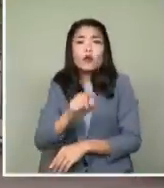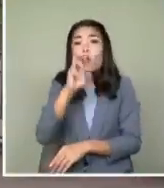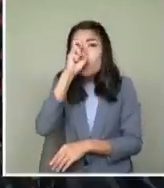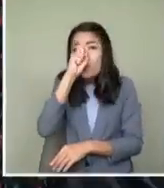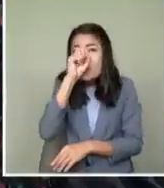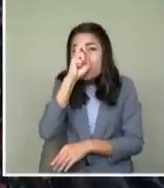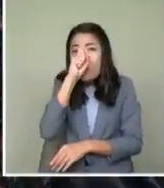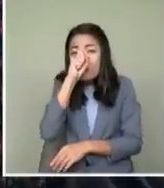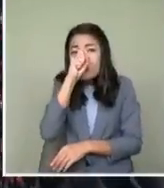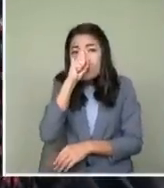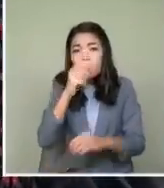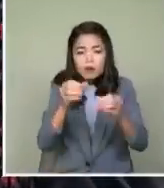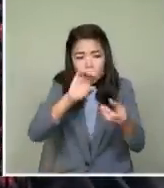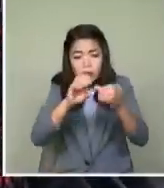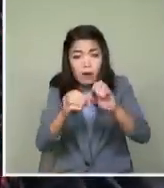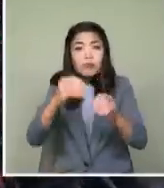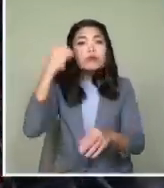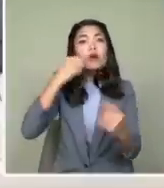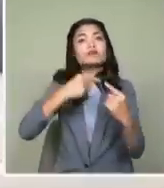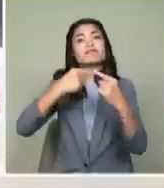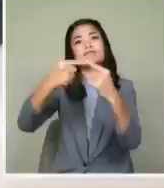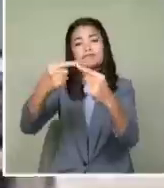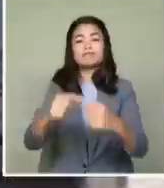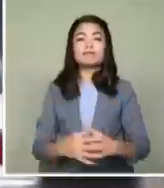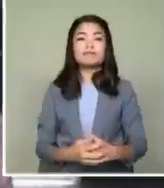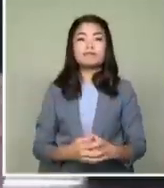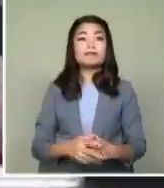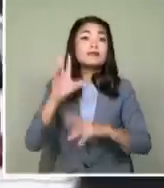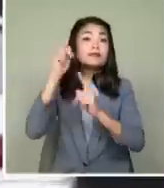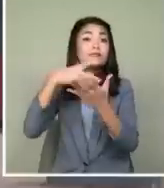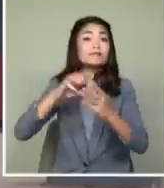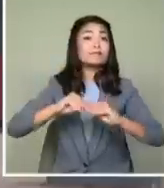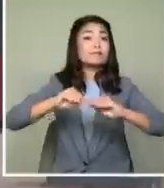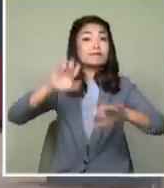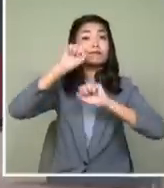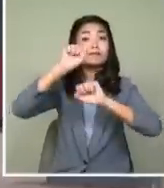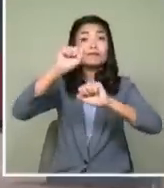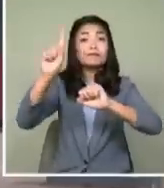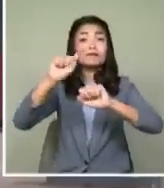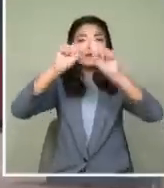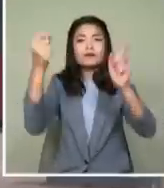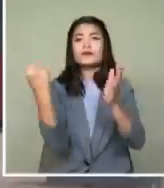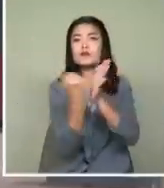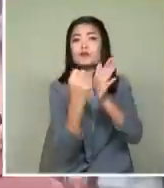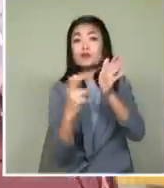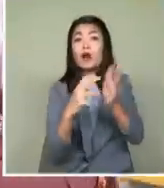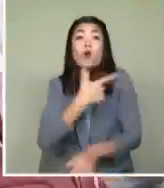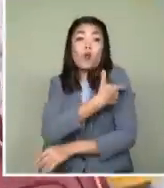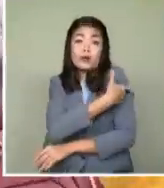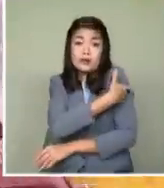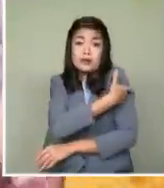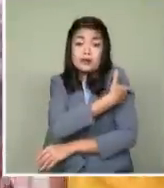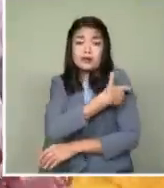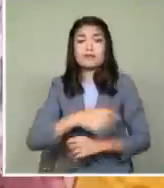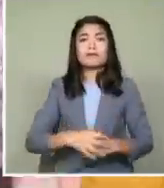คลินิกในรัสเซียแล้วก็ตะวันออกกลางต่อไปนะครับในการแถลงข่าวเพื่อประกาศเกี่ยวกับการขึ้นทะเบียนวัคซีนดังกล่าวนั้นนะครับคีริ